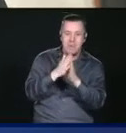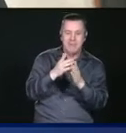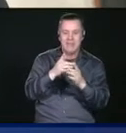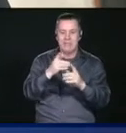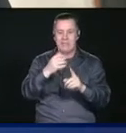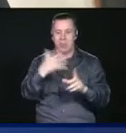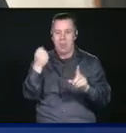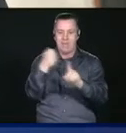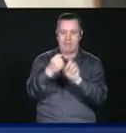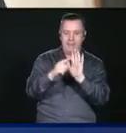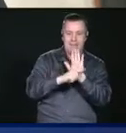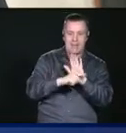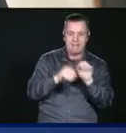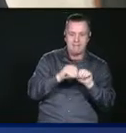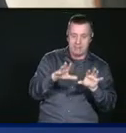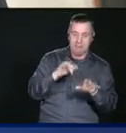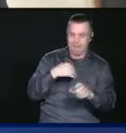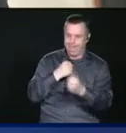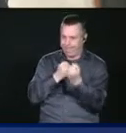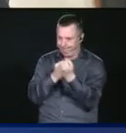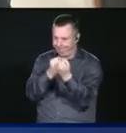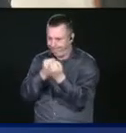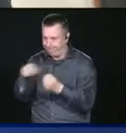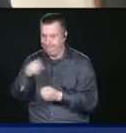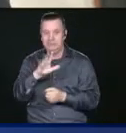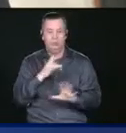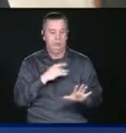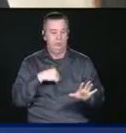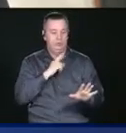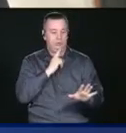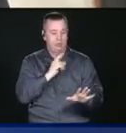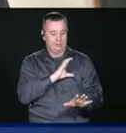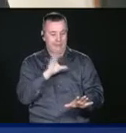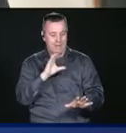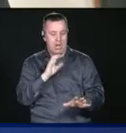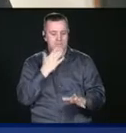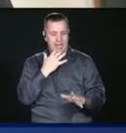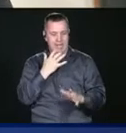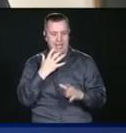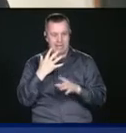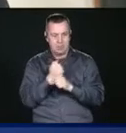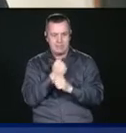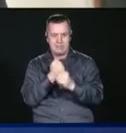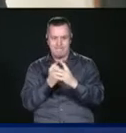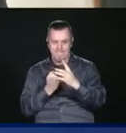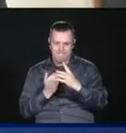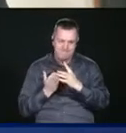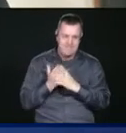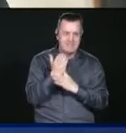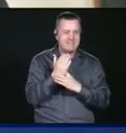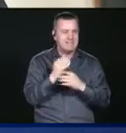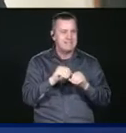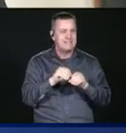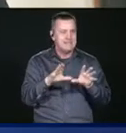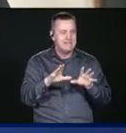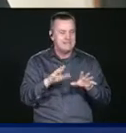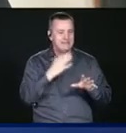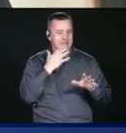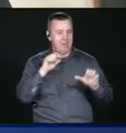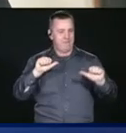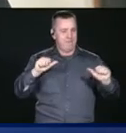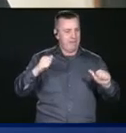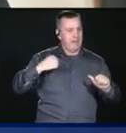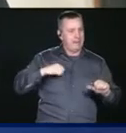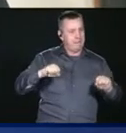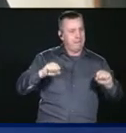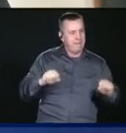Nous allons faire tout ce qu'on peut pour s'assurer que le Canada sorte de cette situation en bonne forme. Nous allons toujours